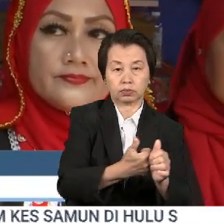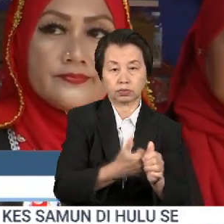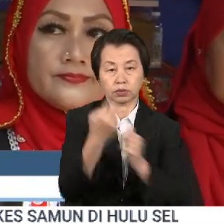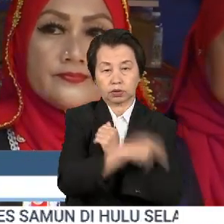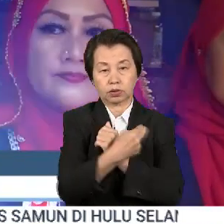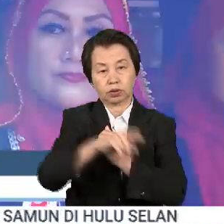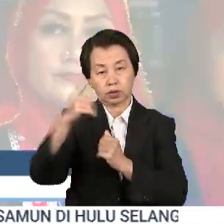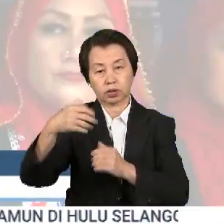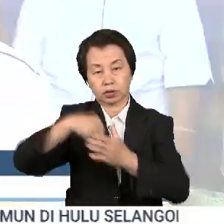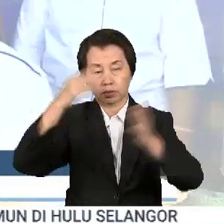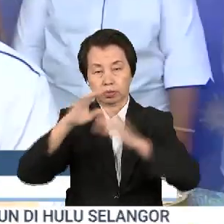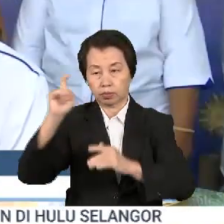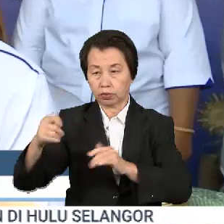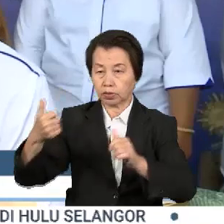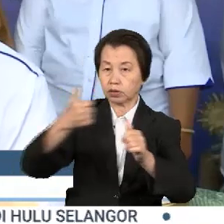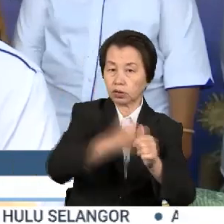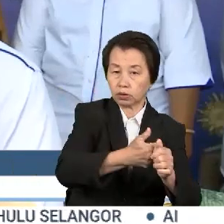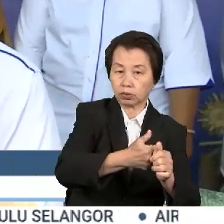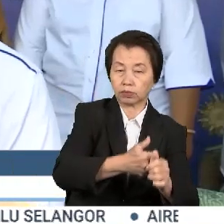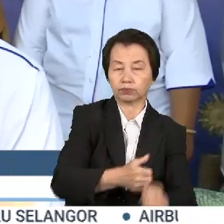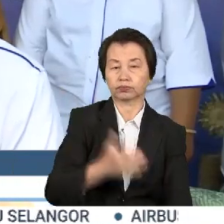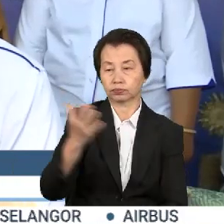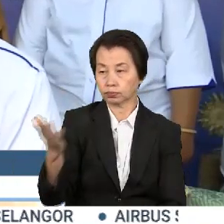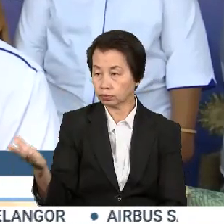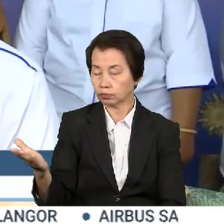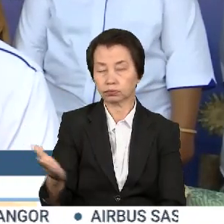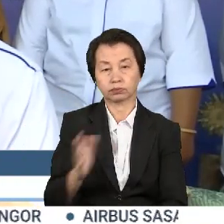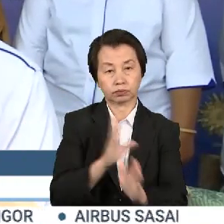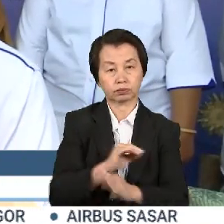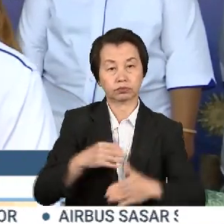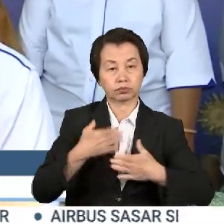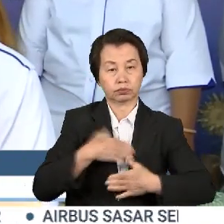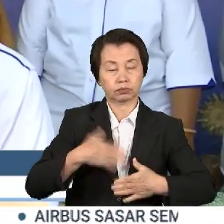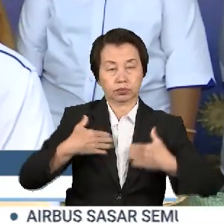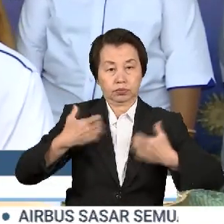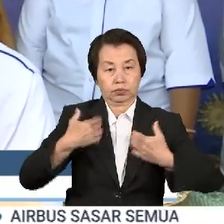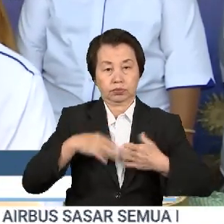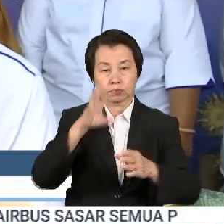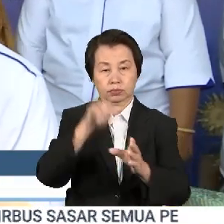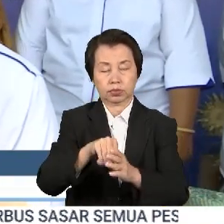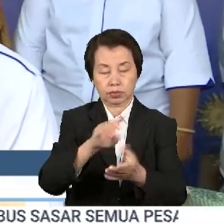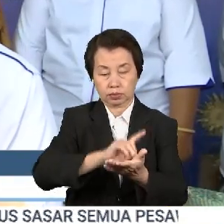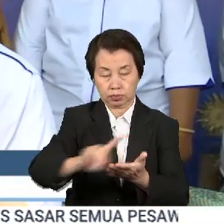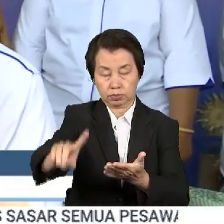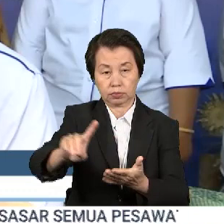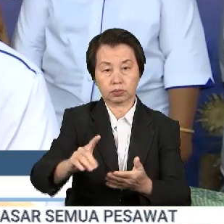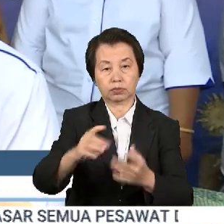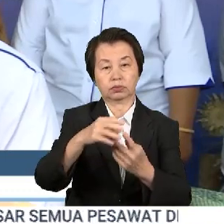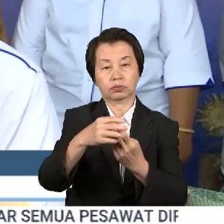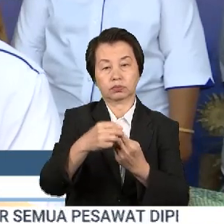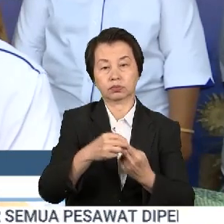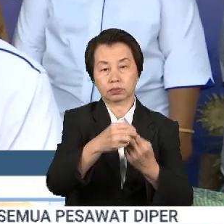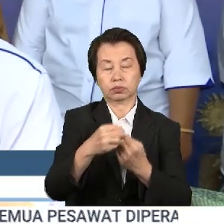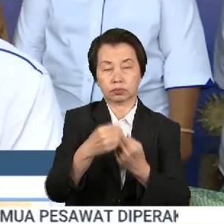negeri lain di dalam Malaysia. Merasa amat berbangga dapat menyertai Minggu Perpaduan